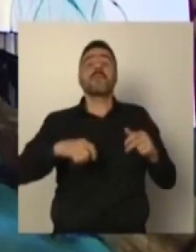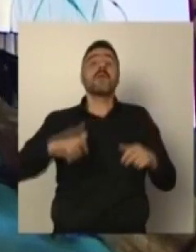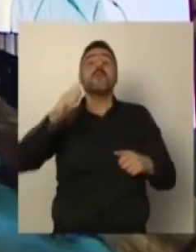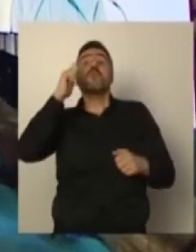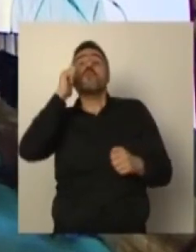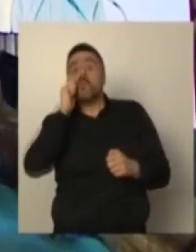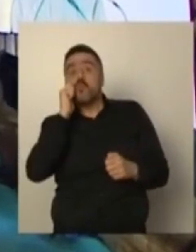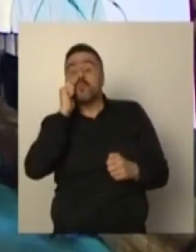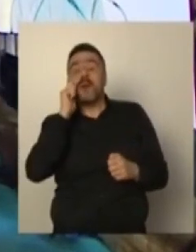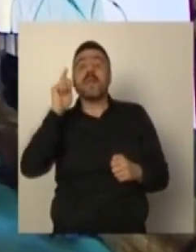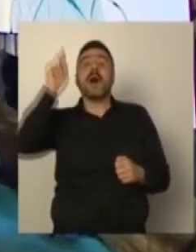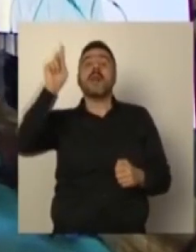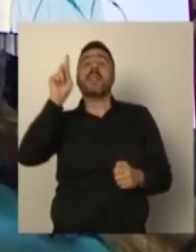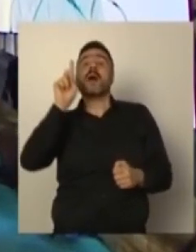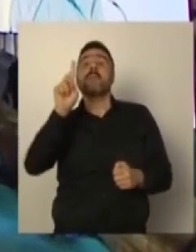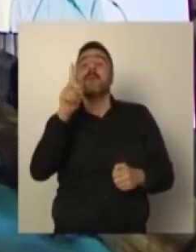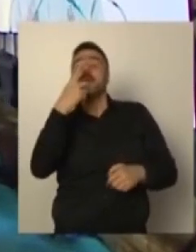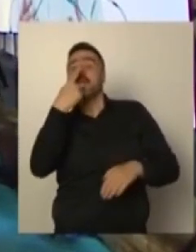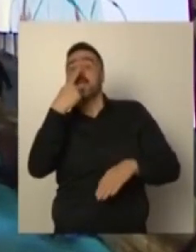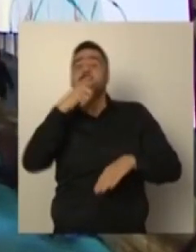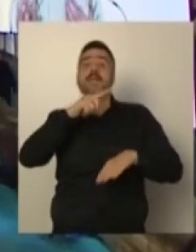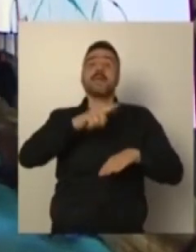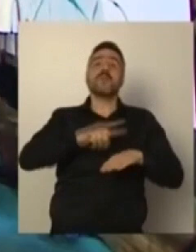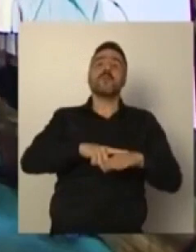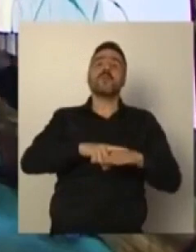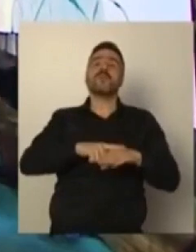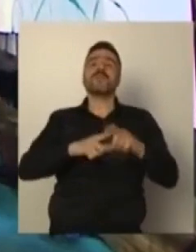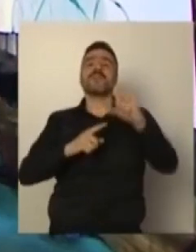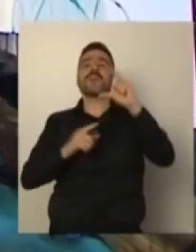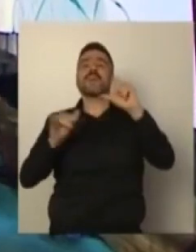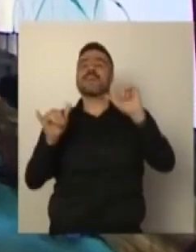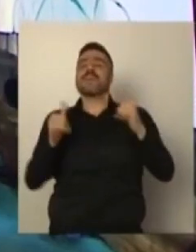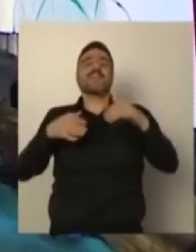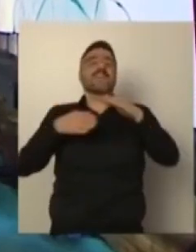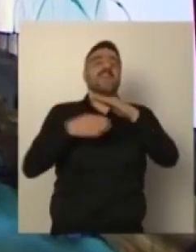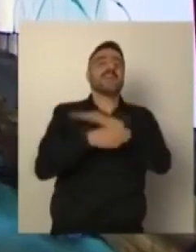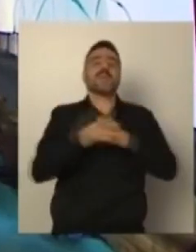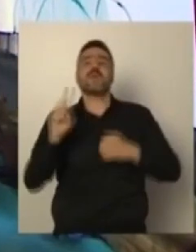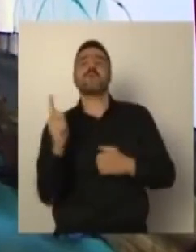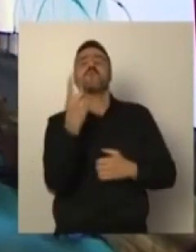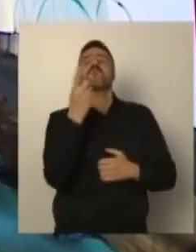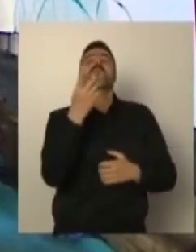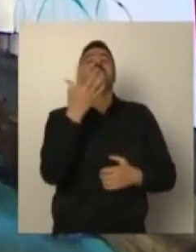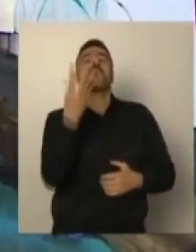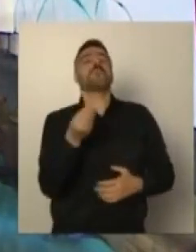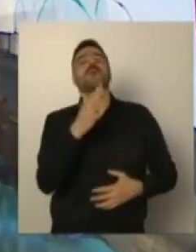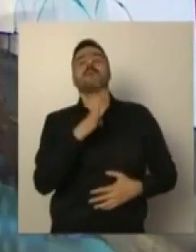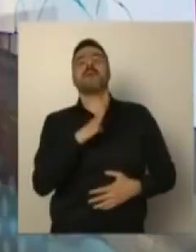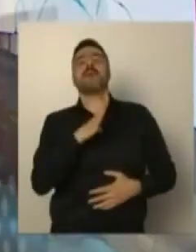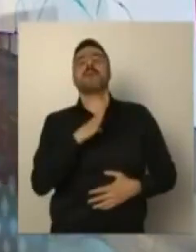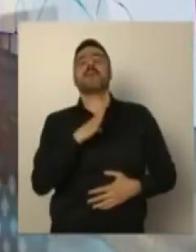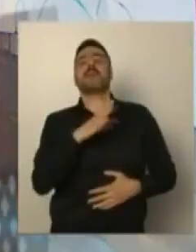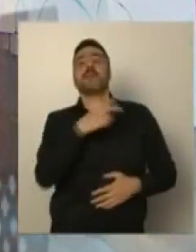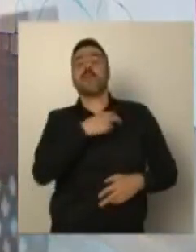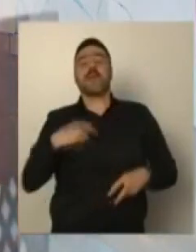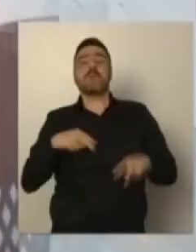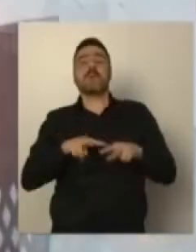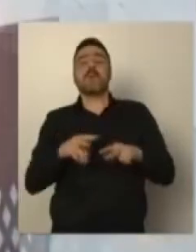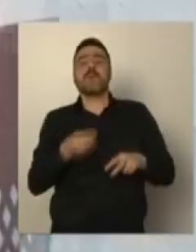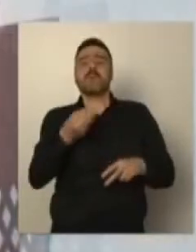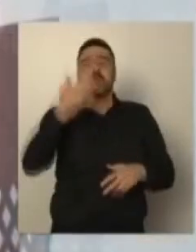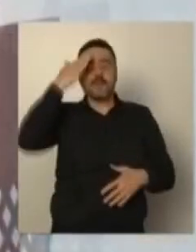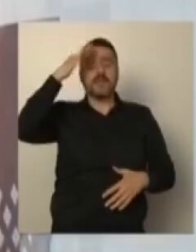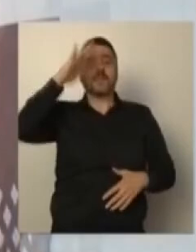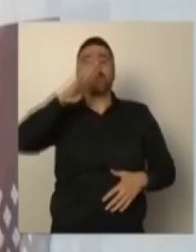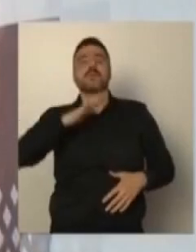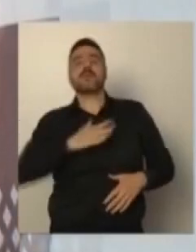düşmeyen herkesin sonunda cennete gireceği müjdesidir. Bunu müjdelemiştir Allah Resulü